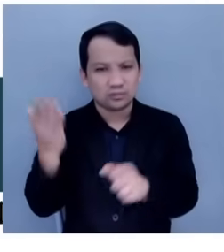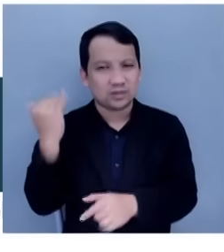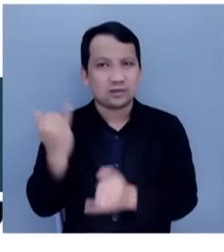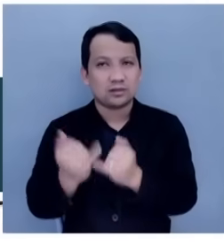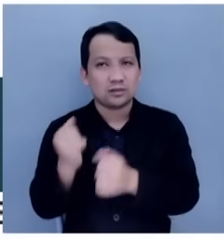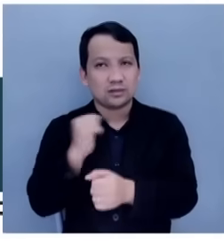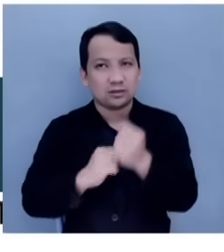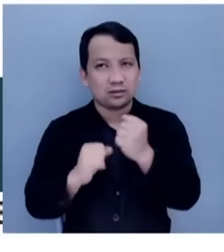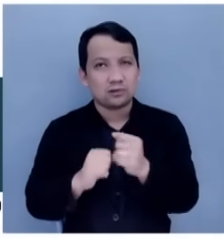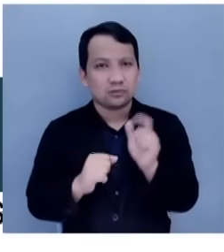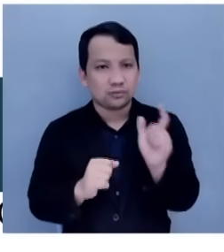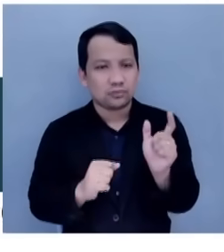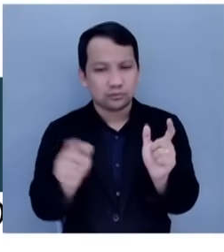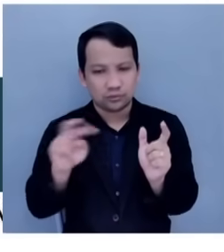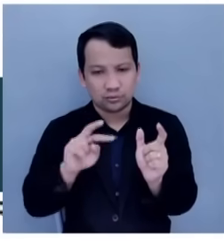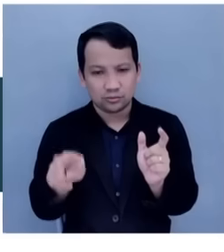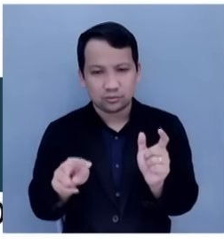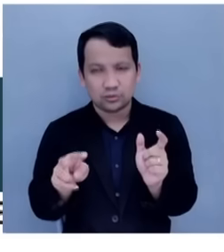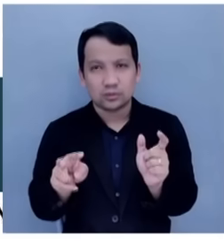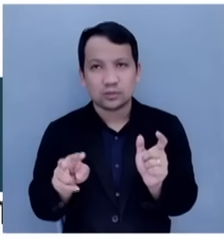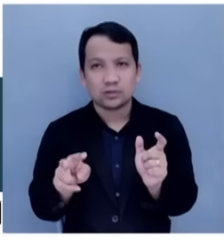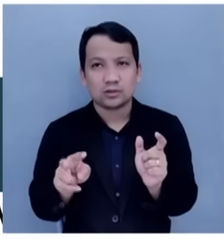kung